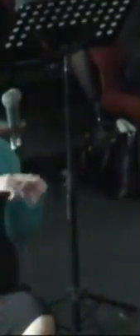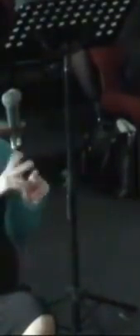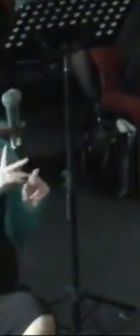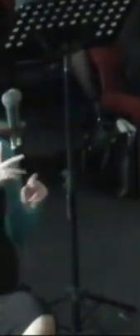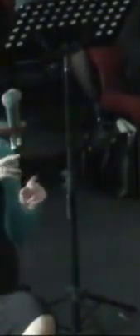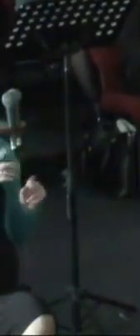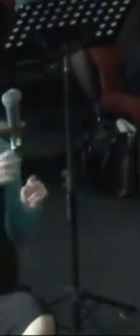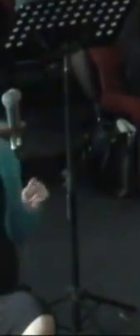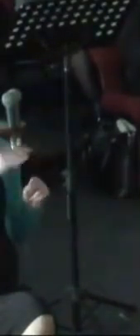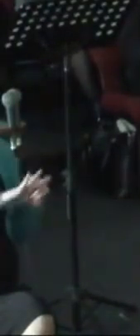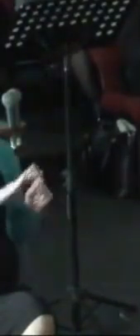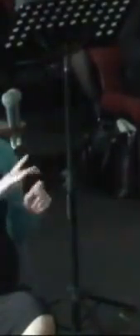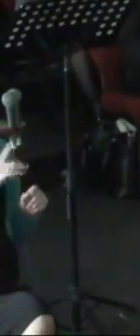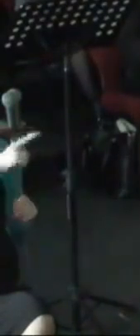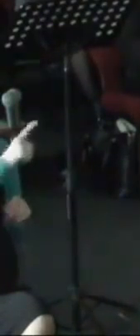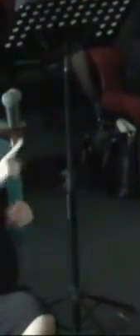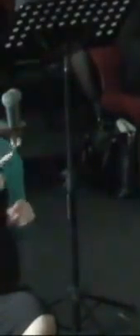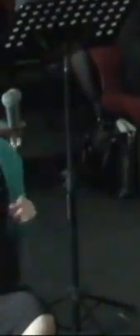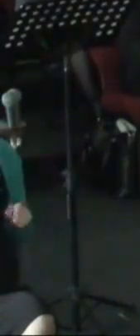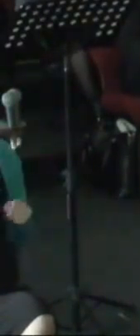чекають. Дякую.